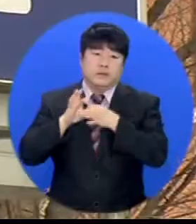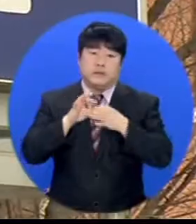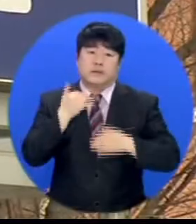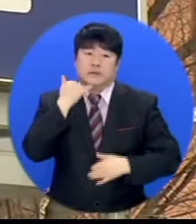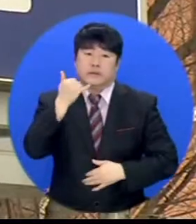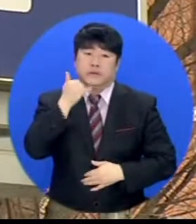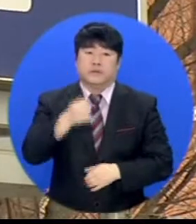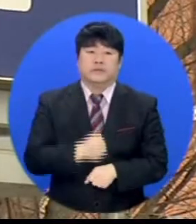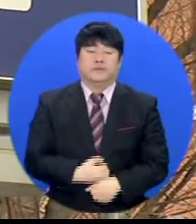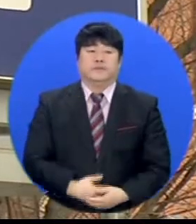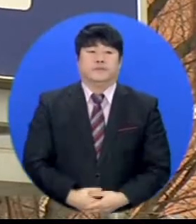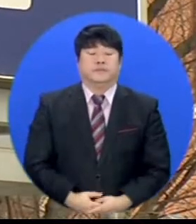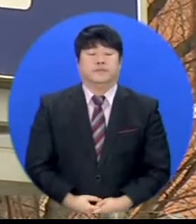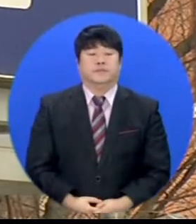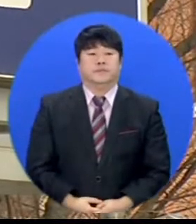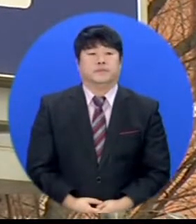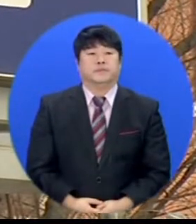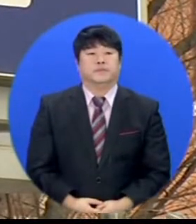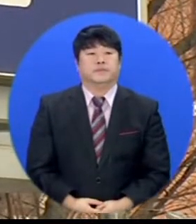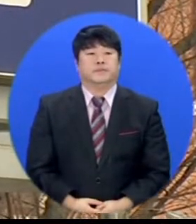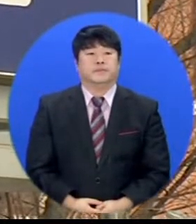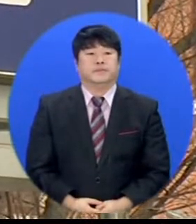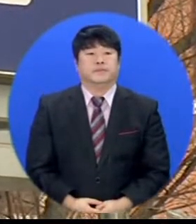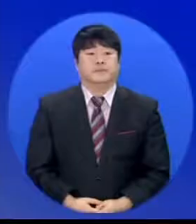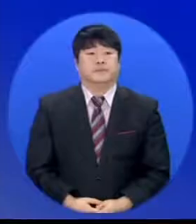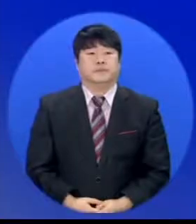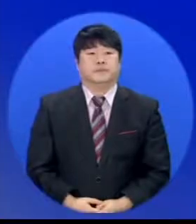것으로 드러났습니다.